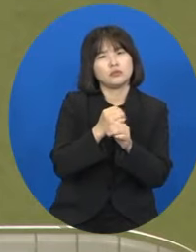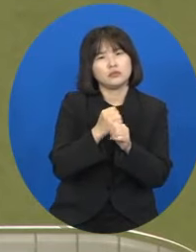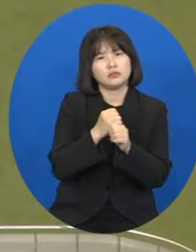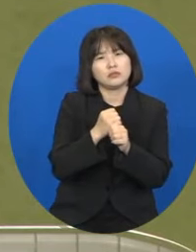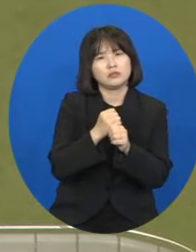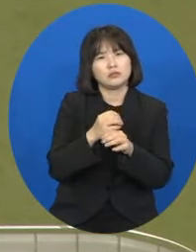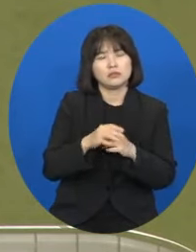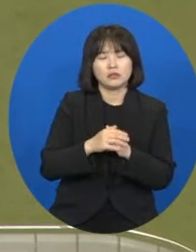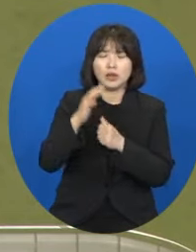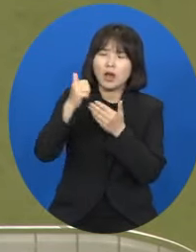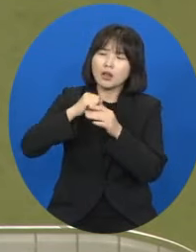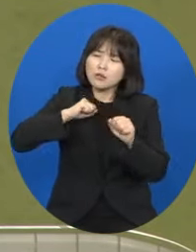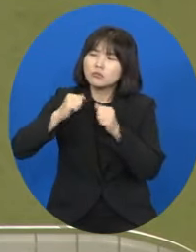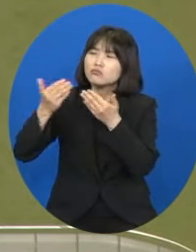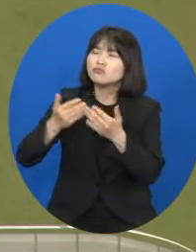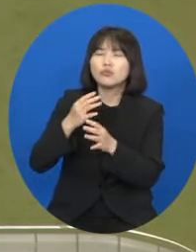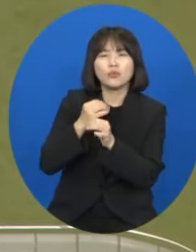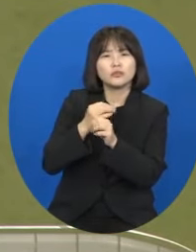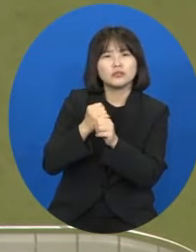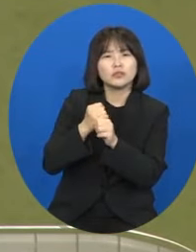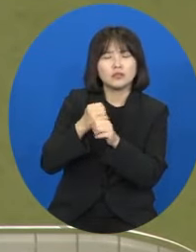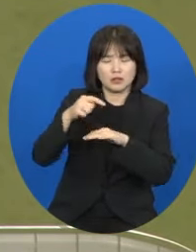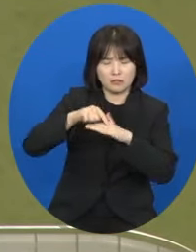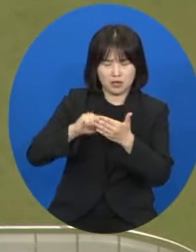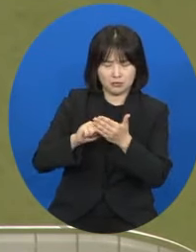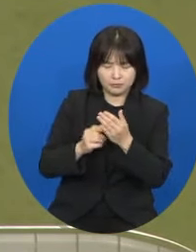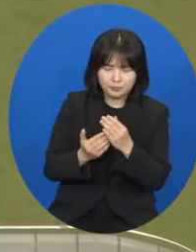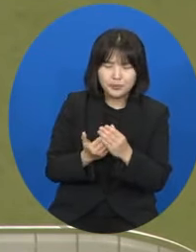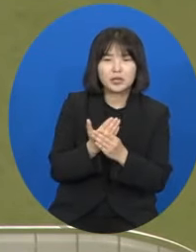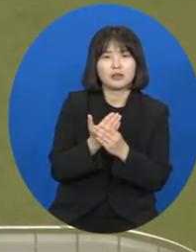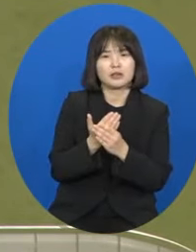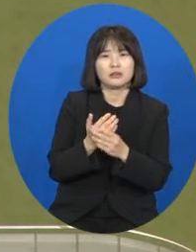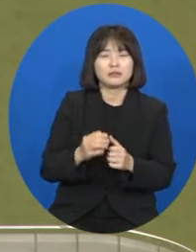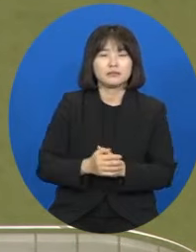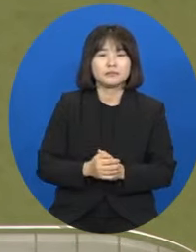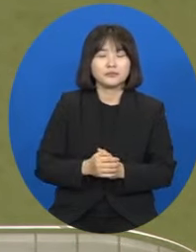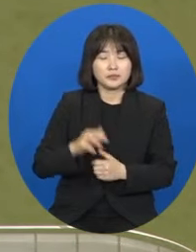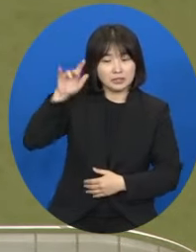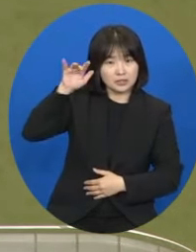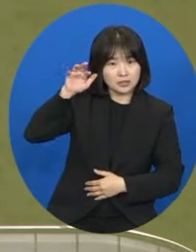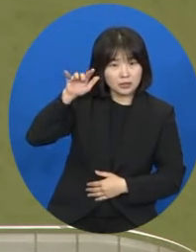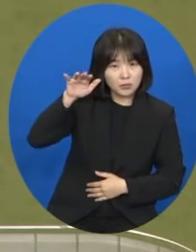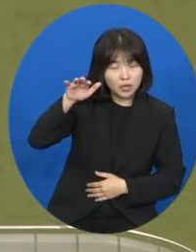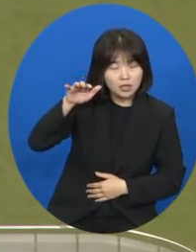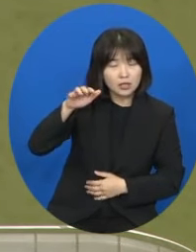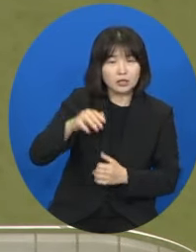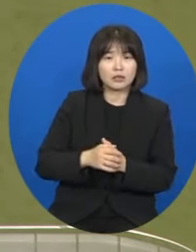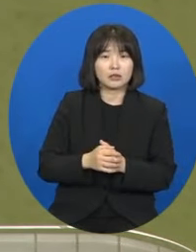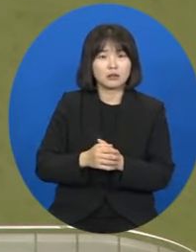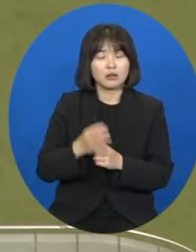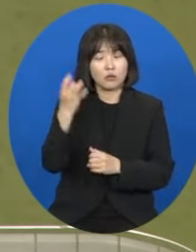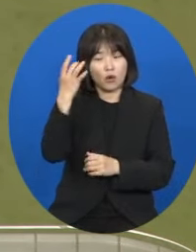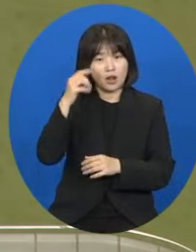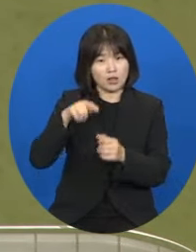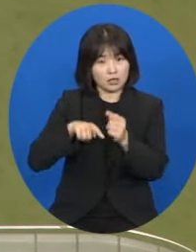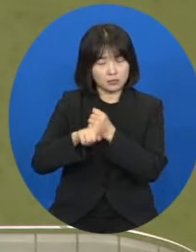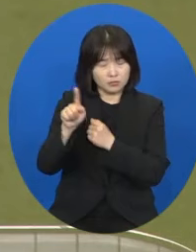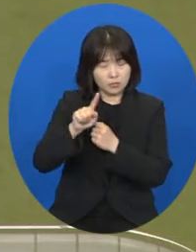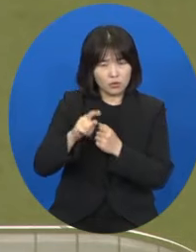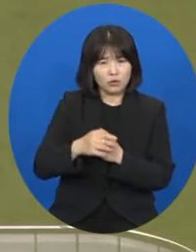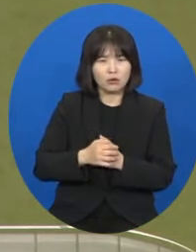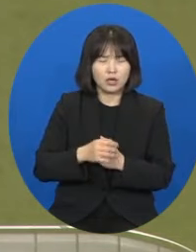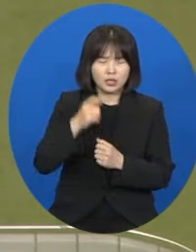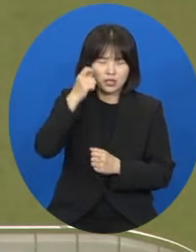겁니까? 역사하실 겁니까? 이런 마음이 들더라는 거예요. 이 사모하다라는 표현은 원래 원어적인 의미는요,